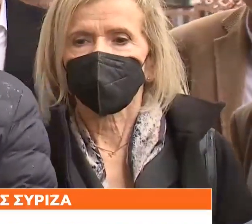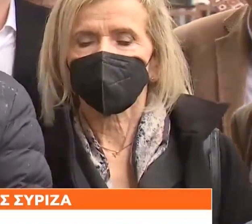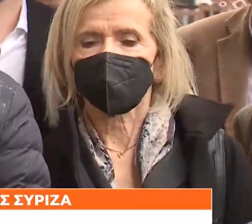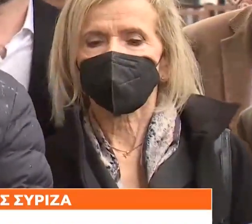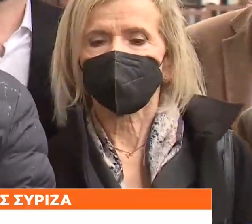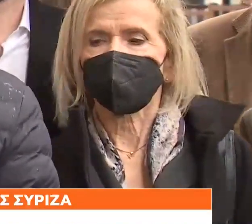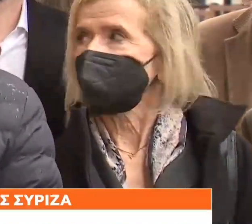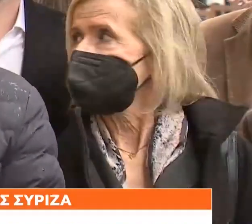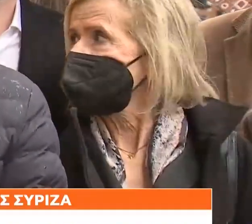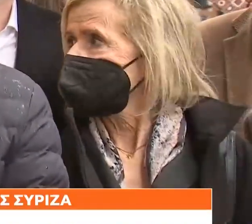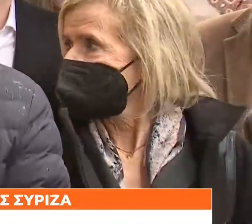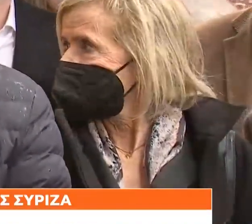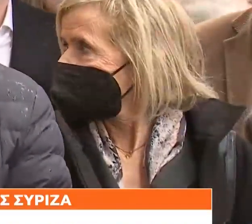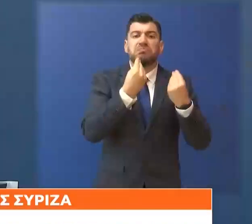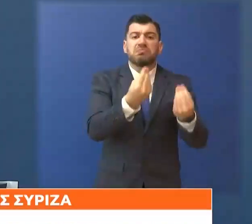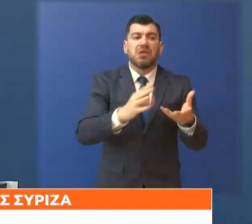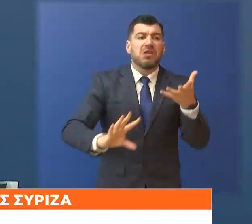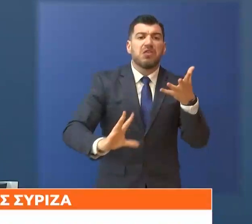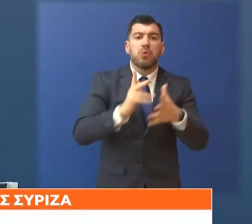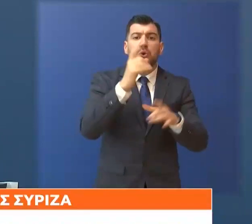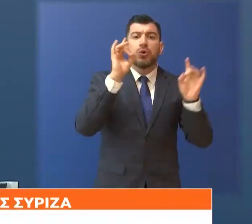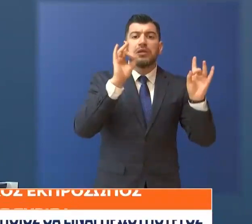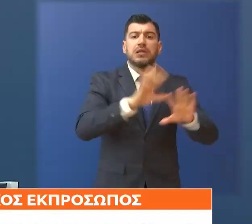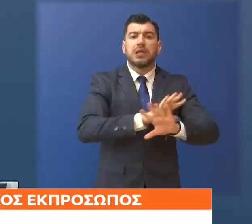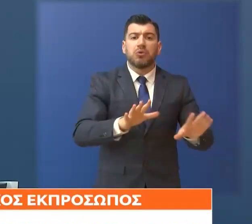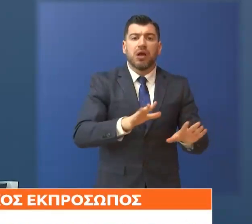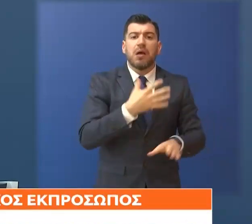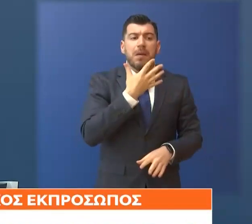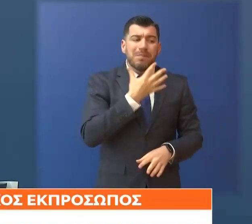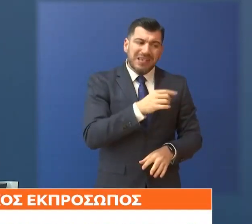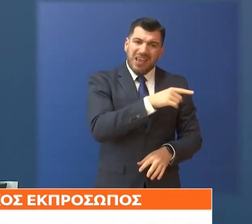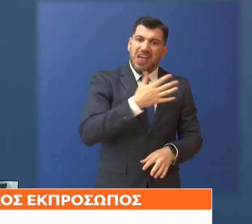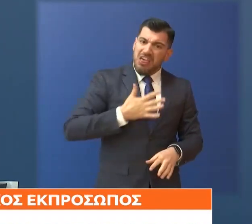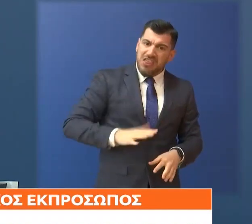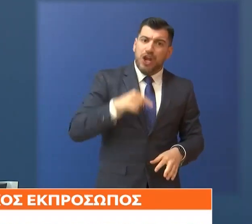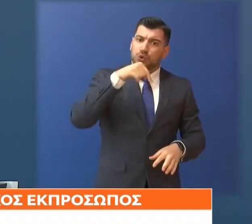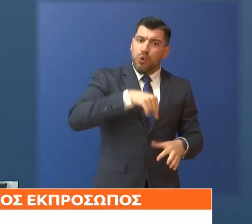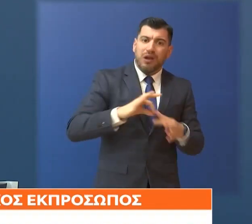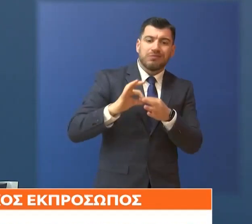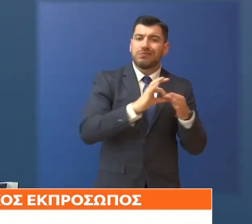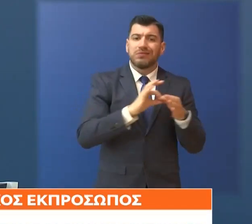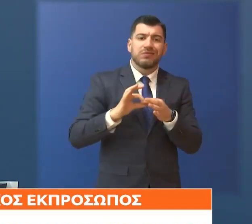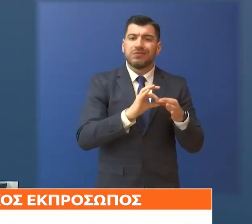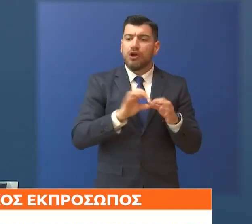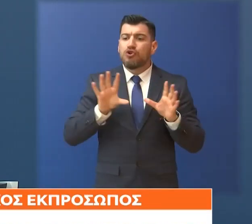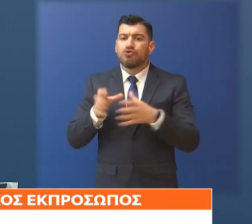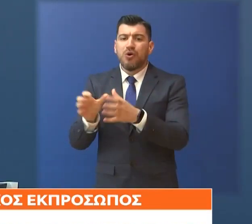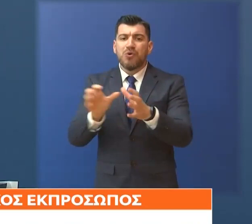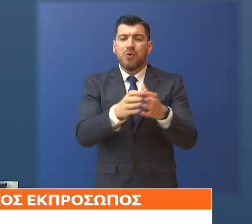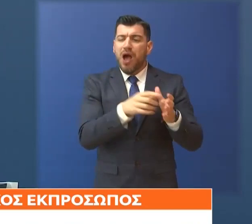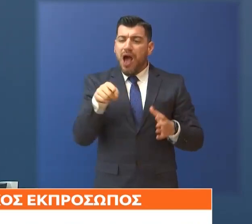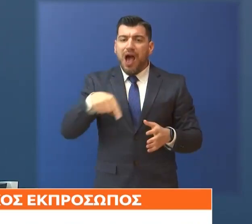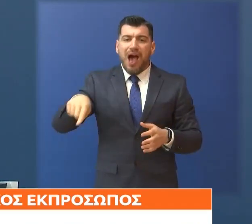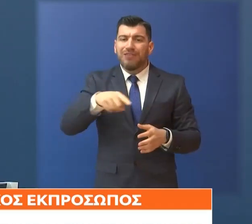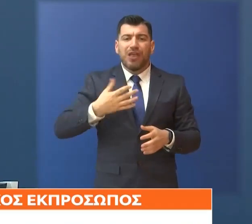της αναγέννησης της πατρίδας μας. Ετοιμάζεται να συγκυβερνήσει με εκείνους που ασχολούνται αποκλειστικά με